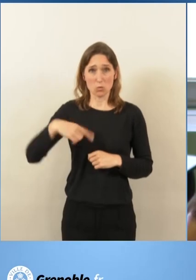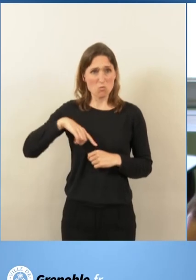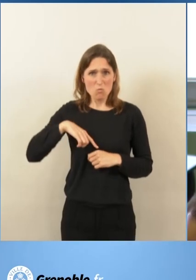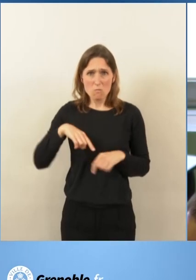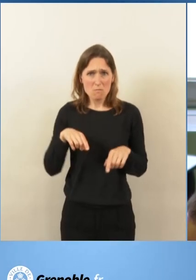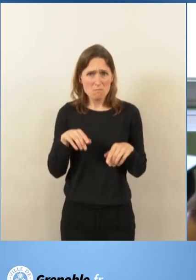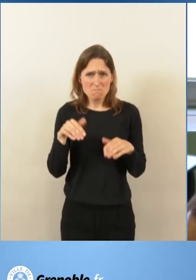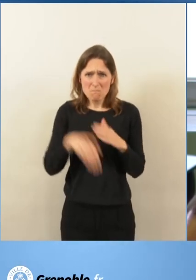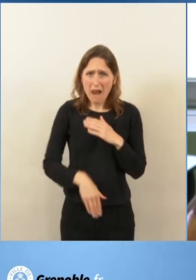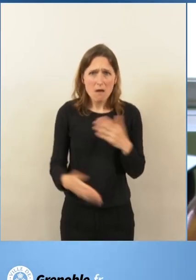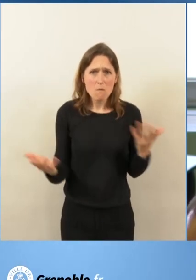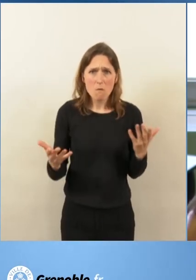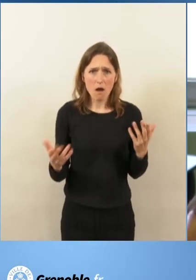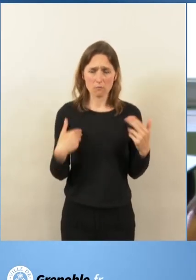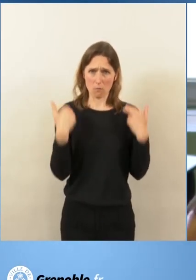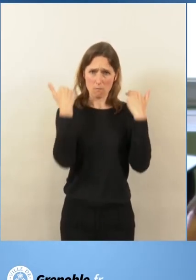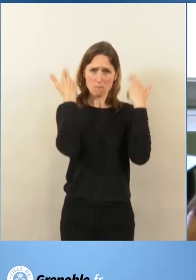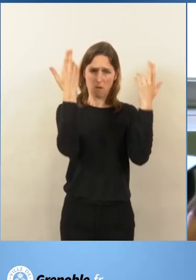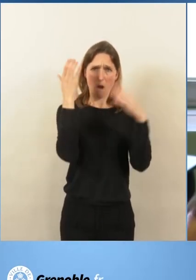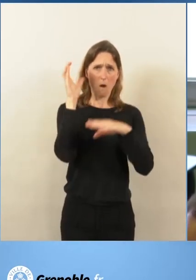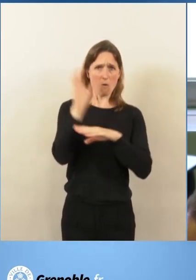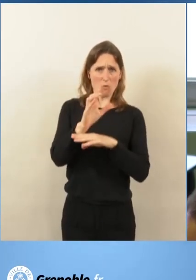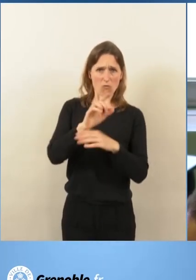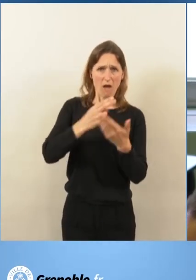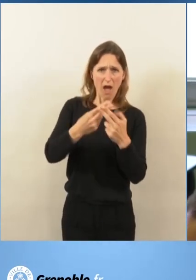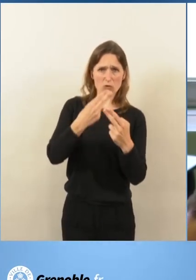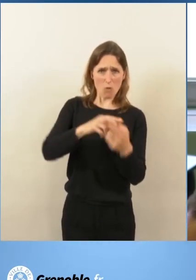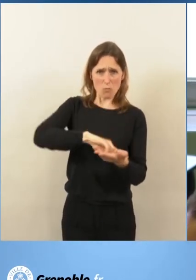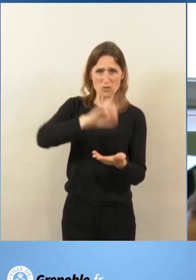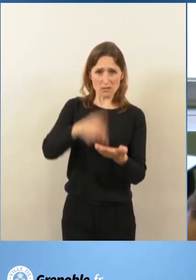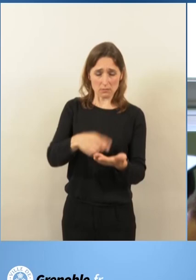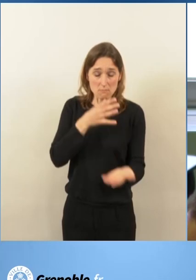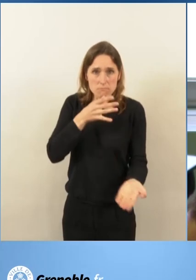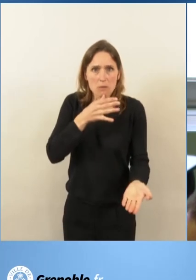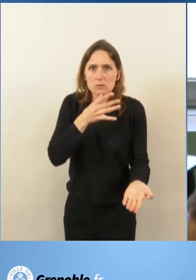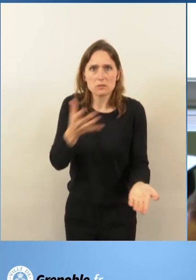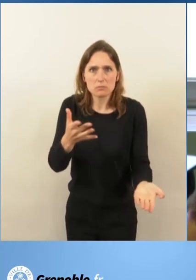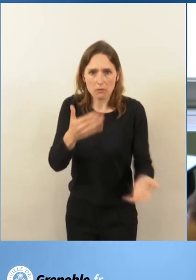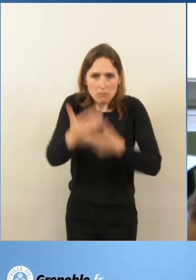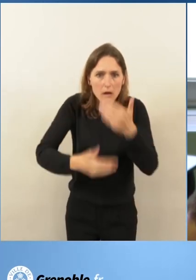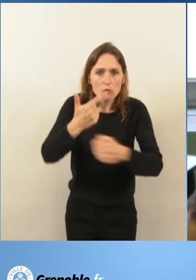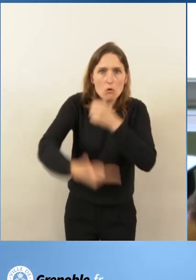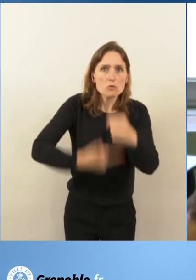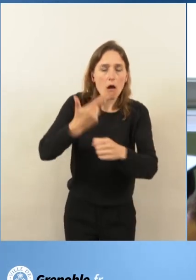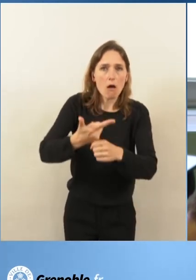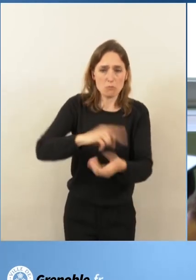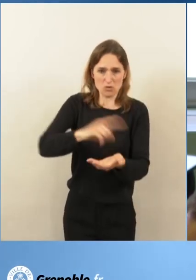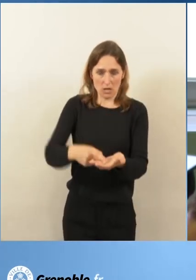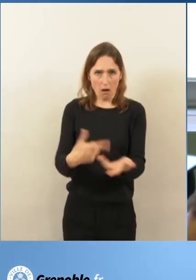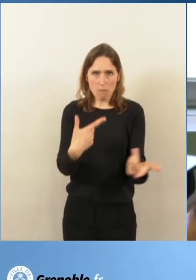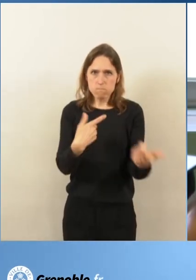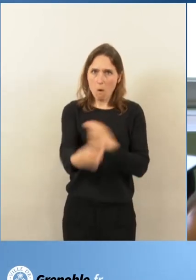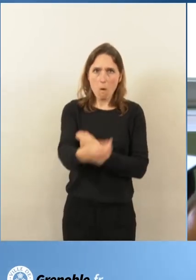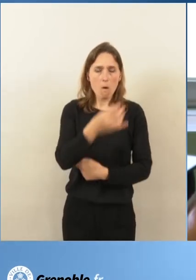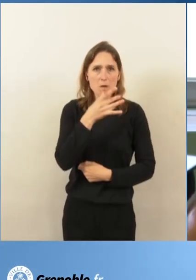une prise de parole contre des arguments budgétaires que l'on sait impossible en mettre en place en moins de deux ans une parole